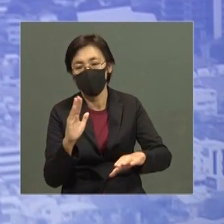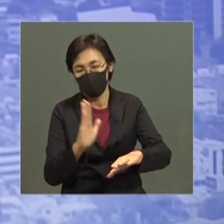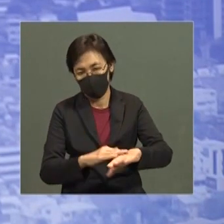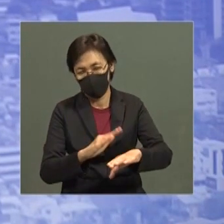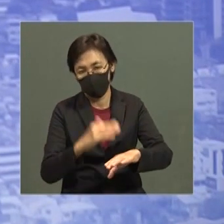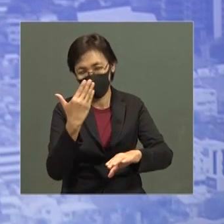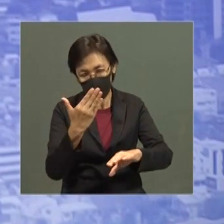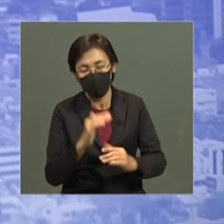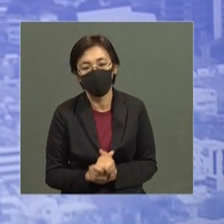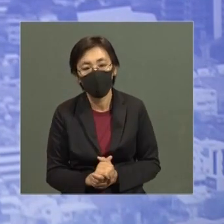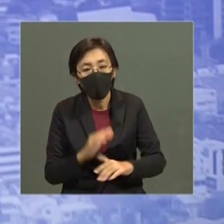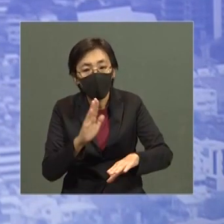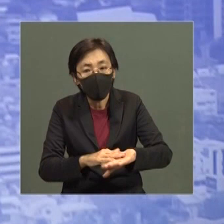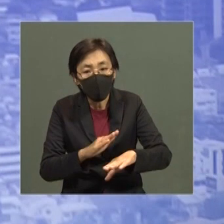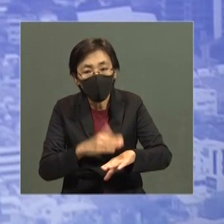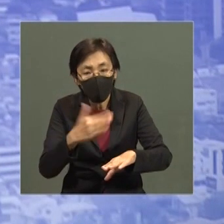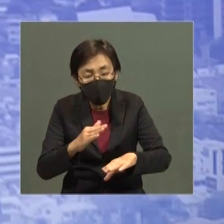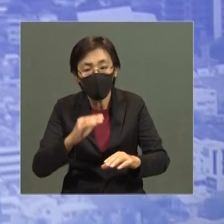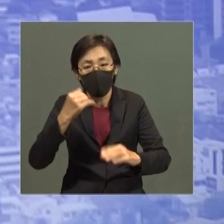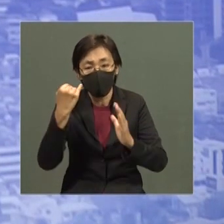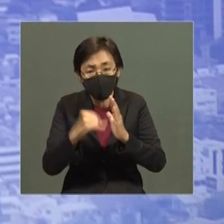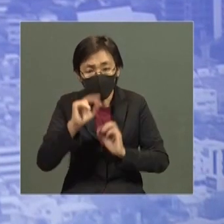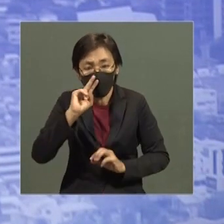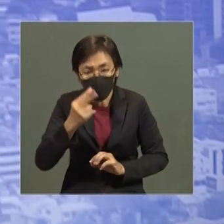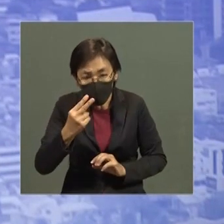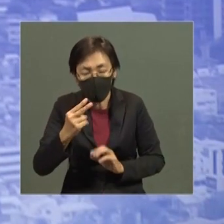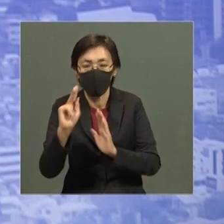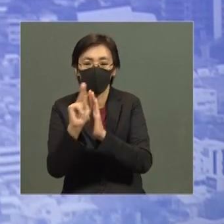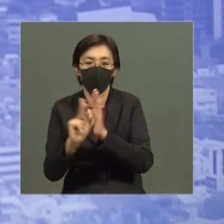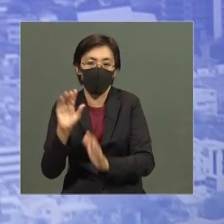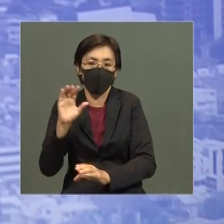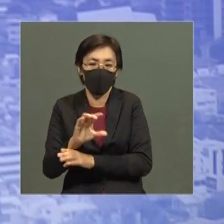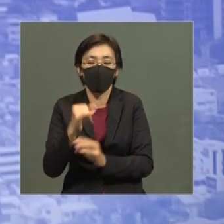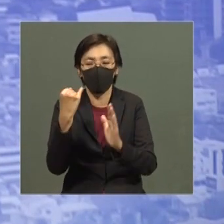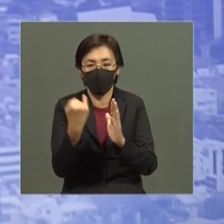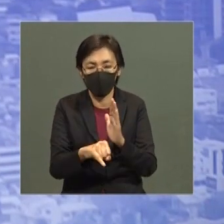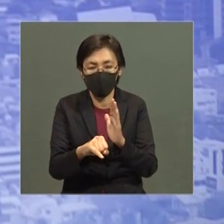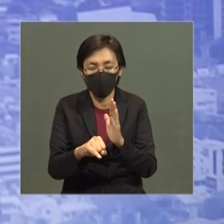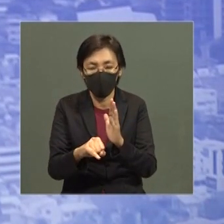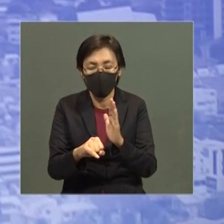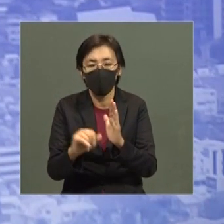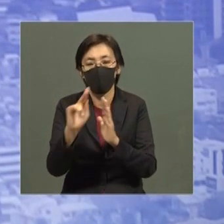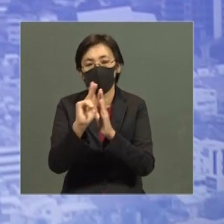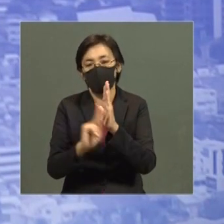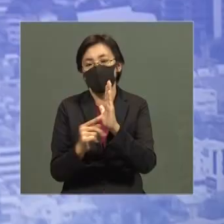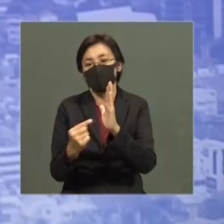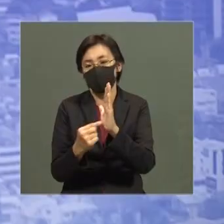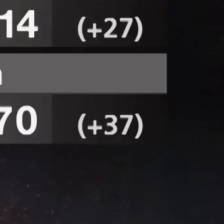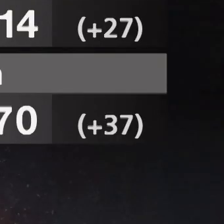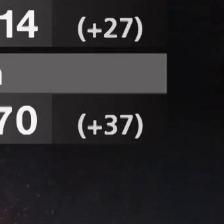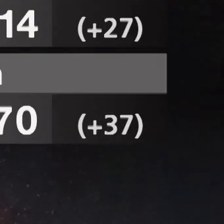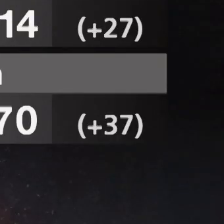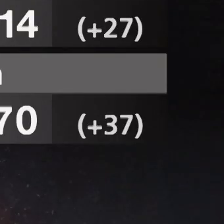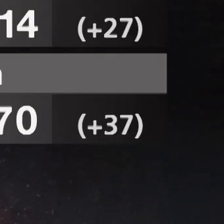เตือนก่อนค่ะและถ้าเกิดว่ามีการทำผิดซ้ำถึงจะมีการบังคับนะคะใช้ในข้อกำหนดกฎหมายขอ